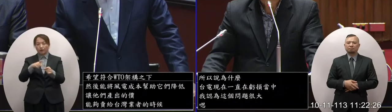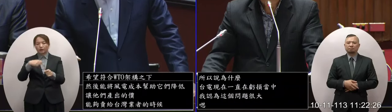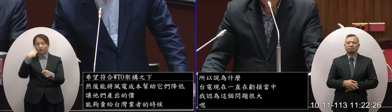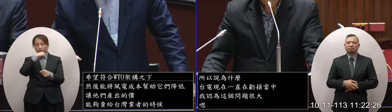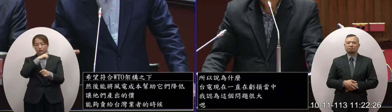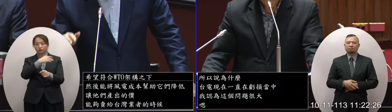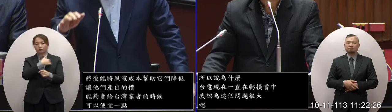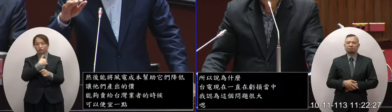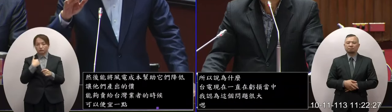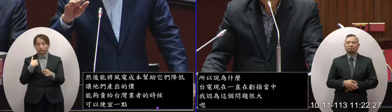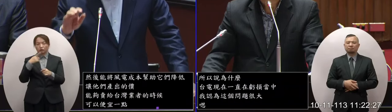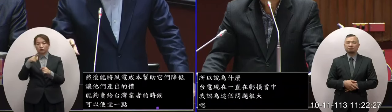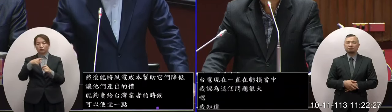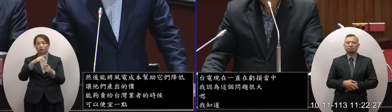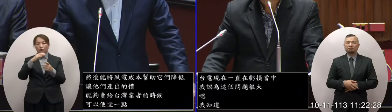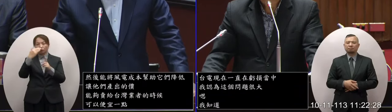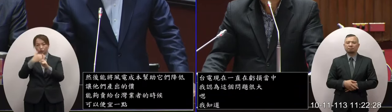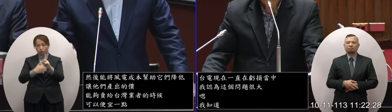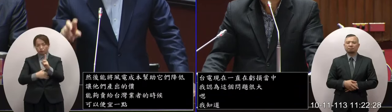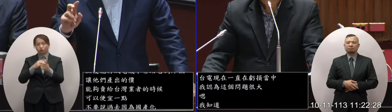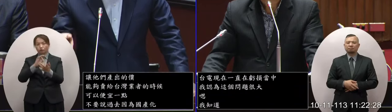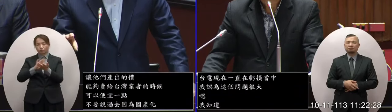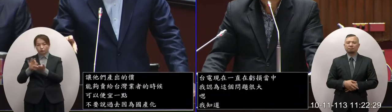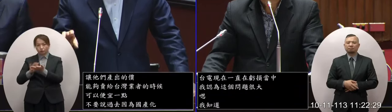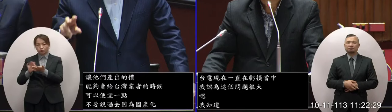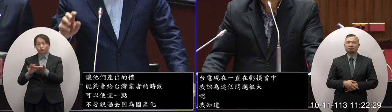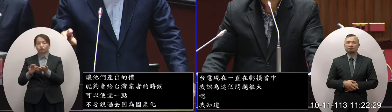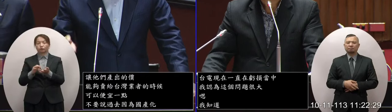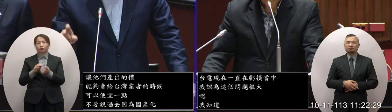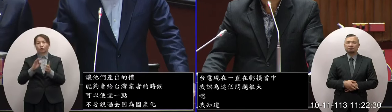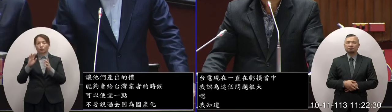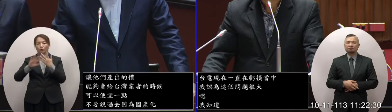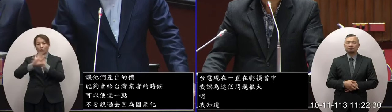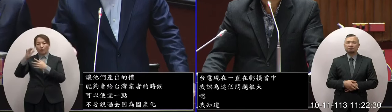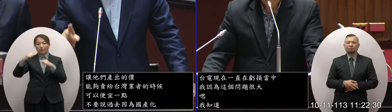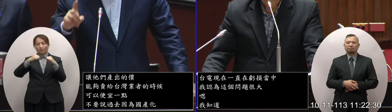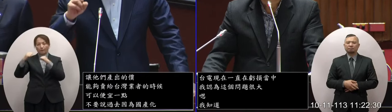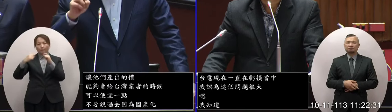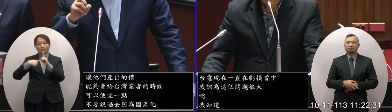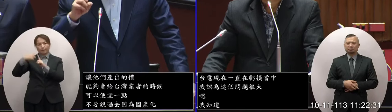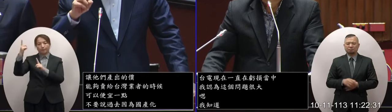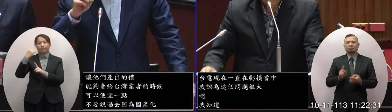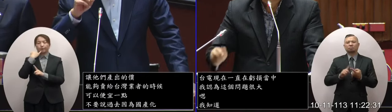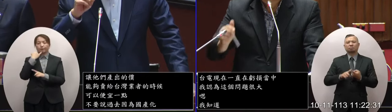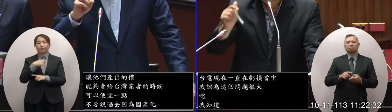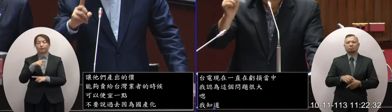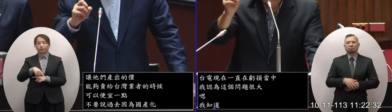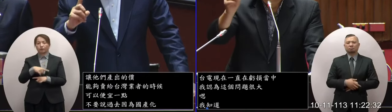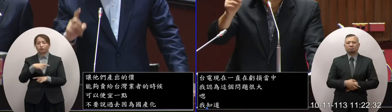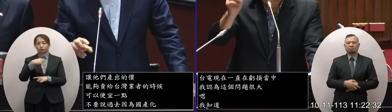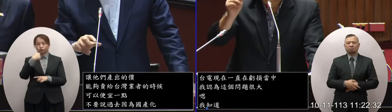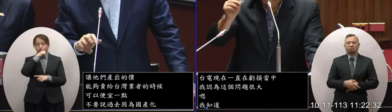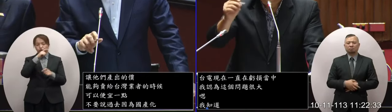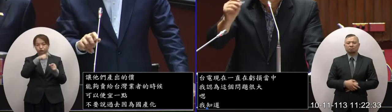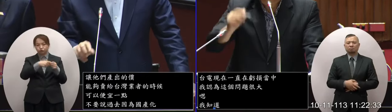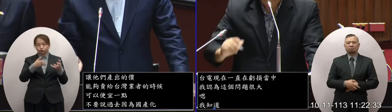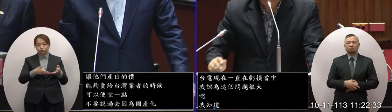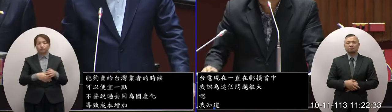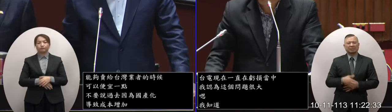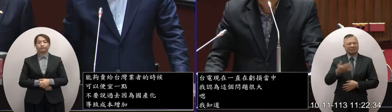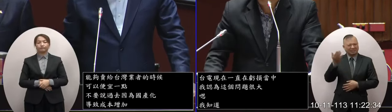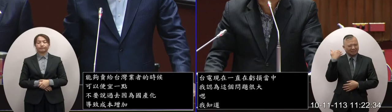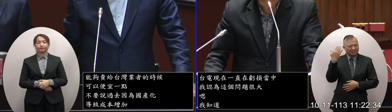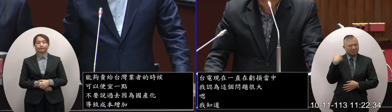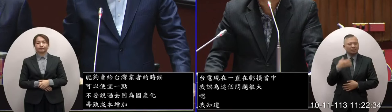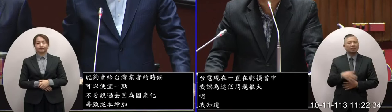内的厂商。能够降低成本，具有国际的竞争力、 啊， 这个是我们最重要的一部分。 其实当